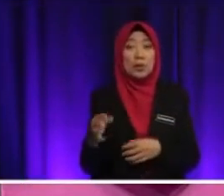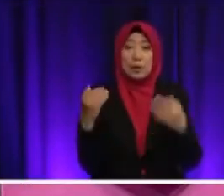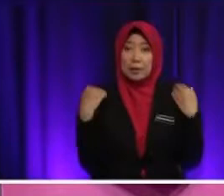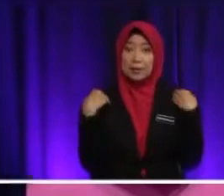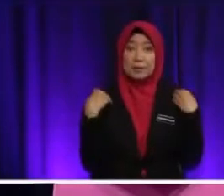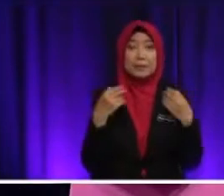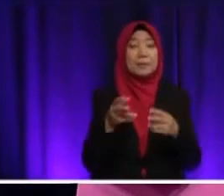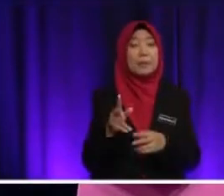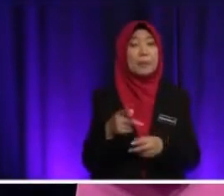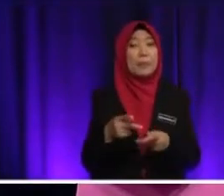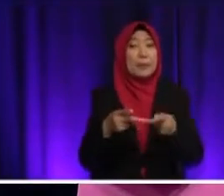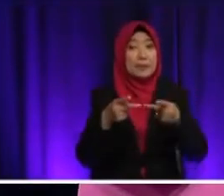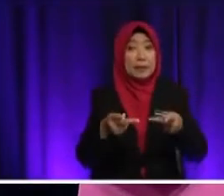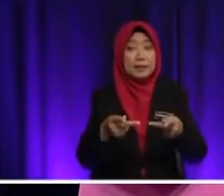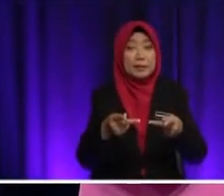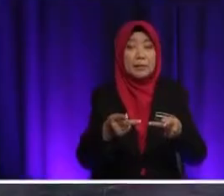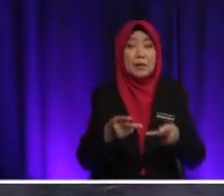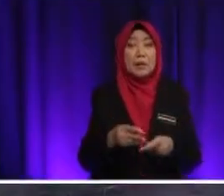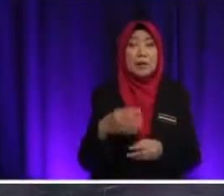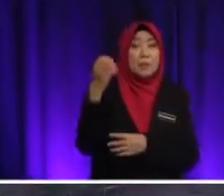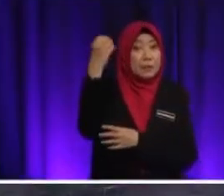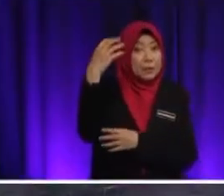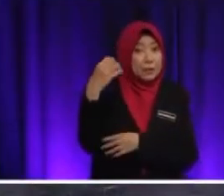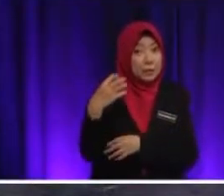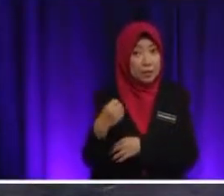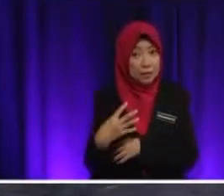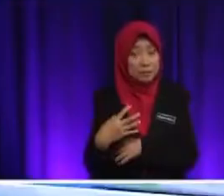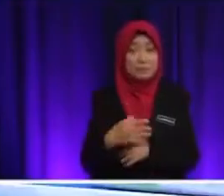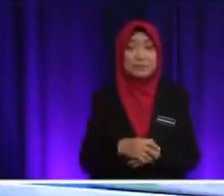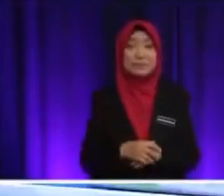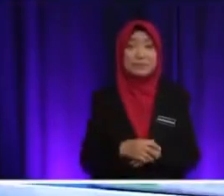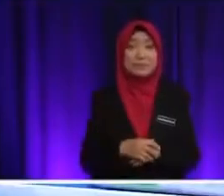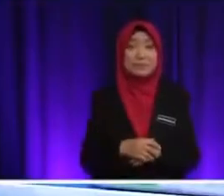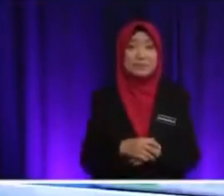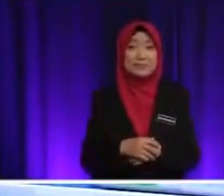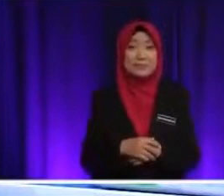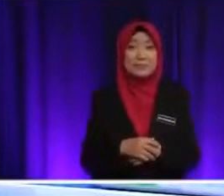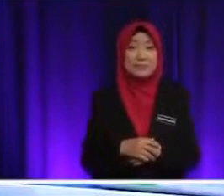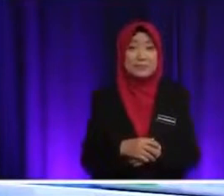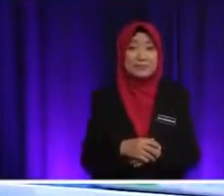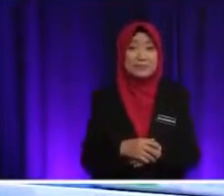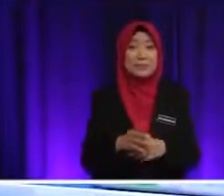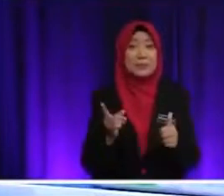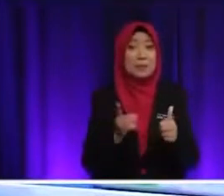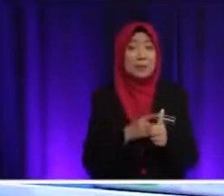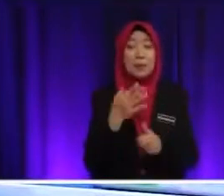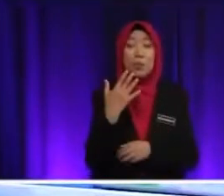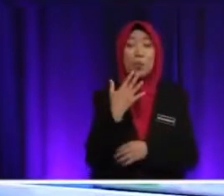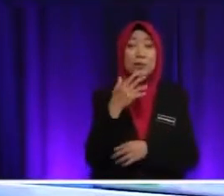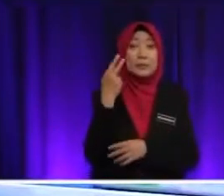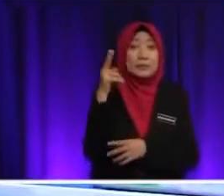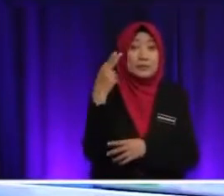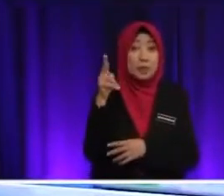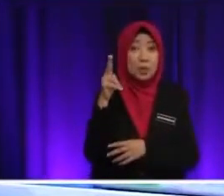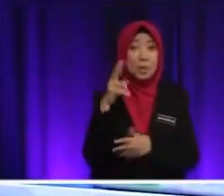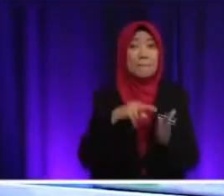yeah. Mungkin Hakim boleh tunjuk sikit kad. Boleh ustaz, kita ada tiga kad. Yang pertama pertama warna hijau, tanda